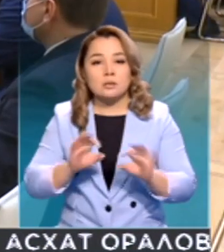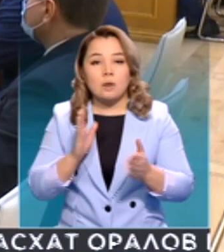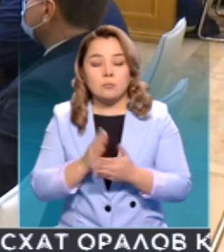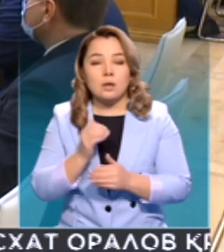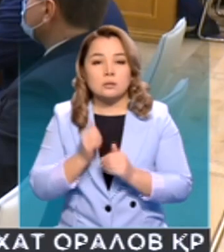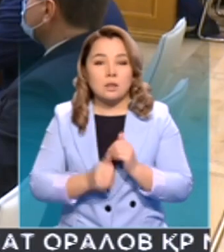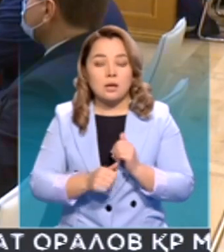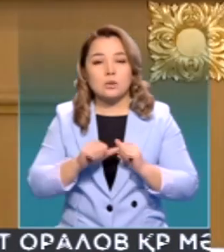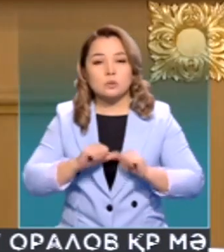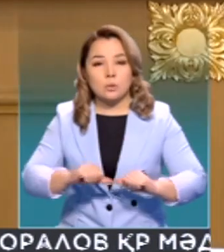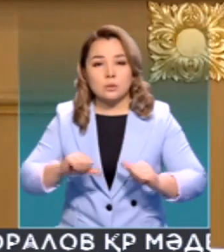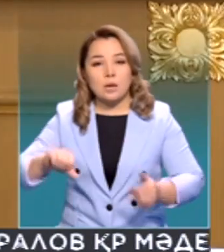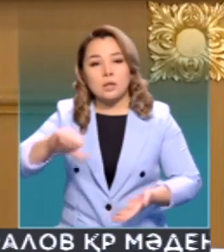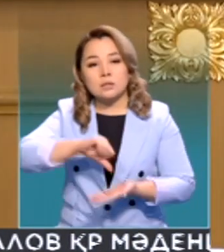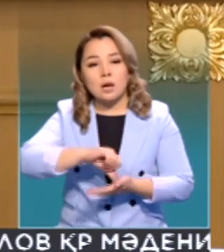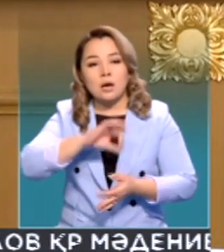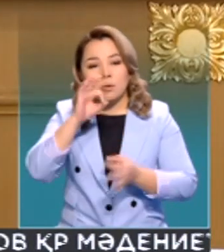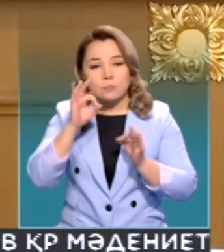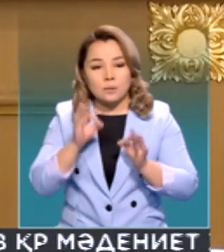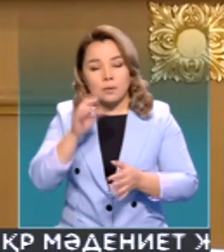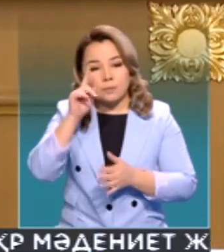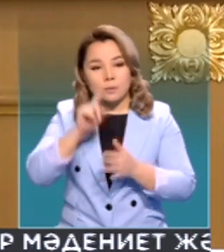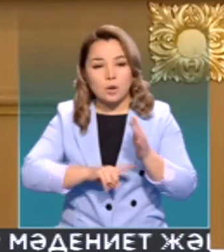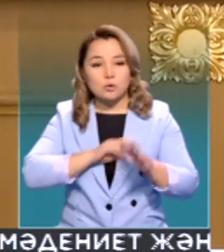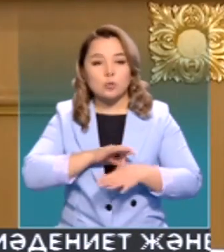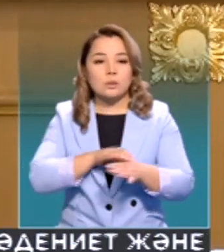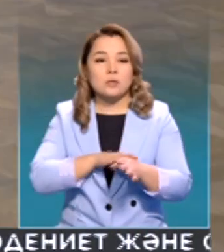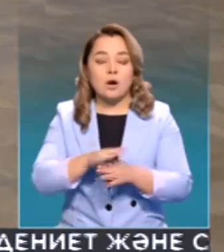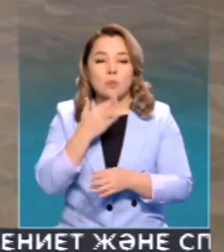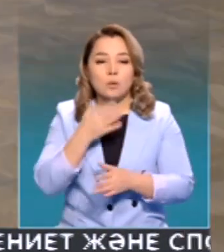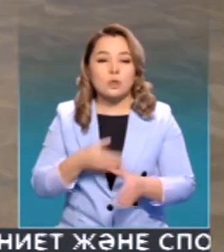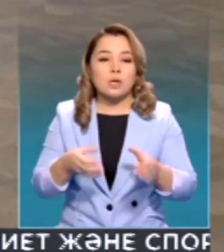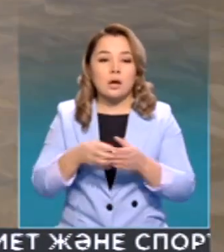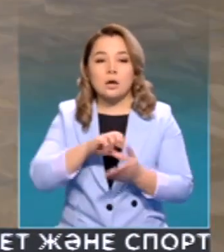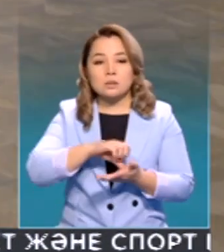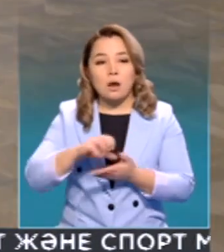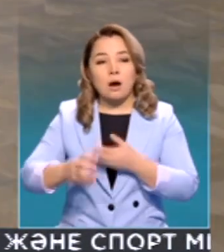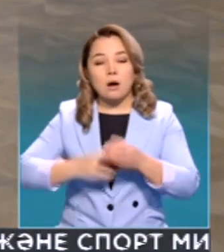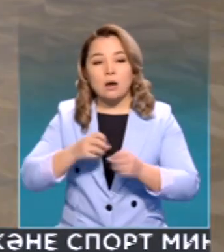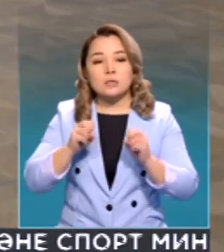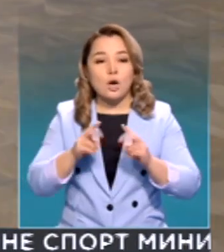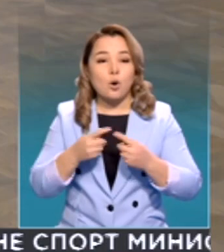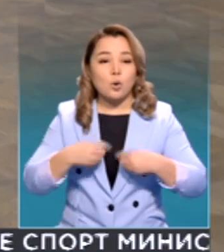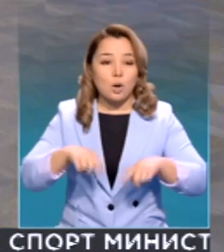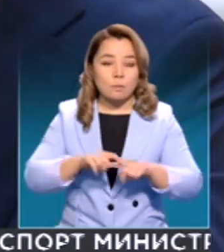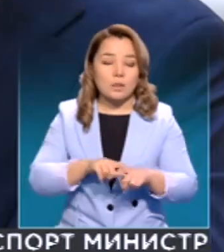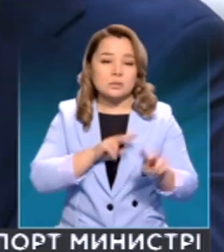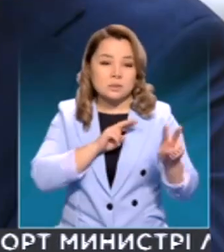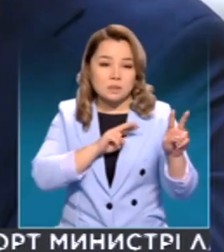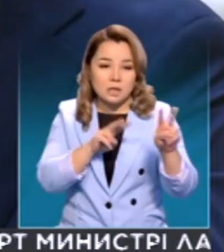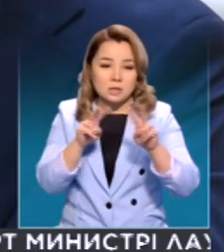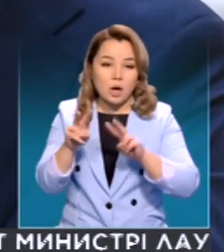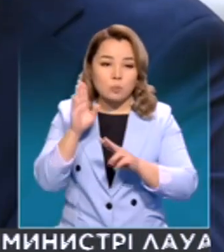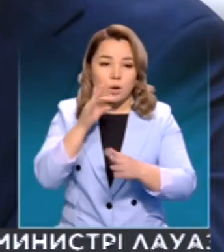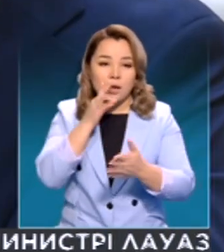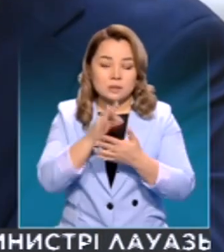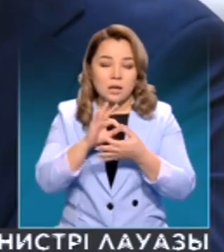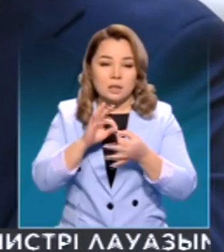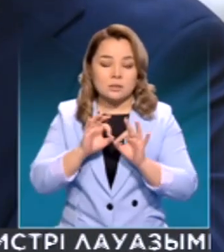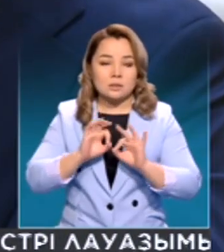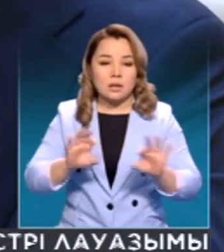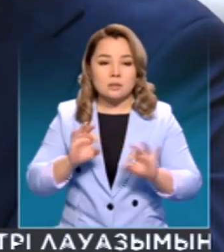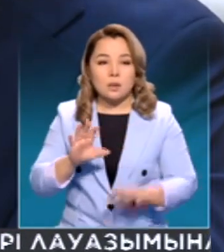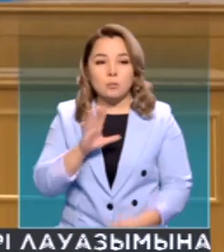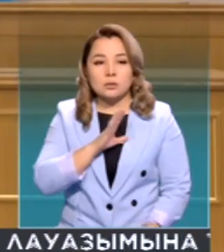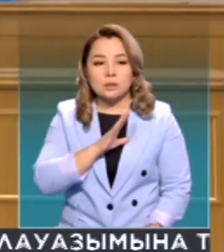Әрі қазылардың өз міндетін адал атқаруы халықтың бұқаралық ақпарат құралдары мен халықаралық құрылымдардың жіті назарында болатынын еске салды.